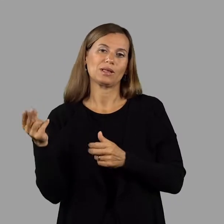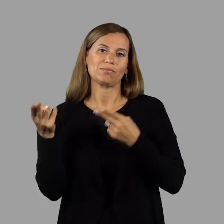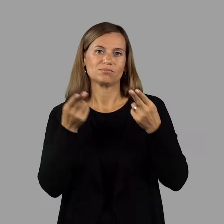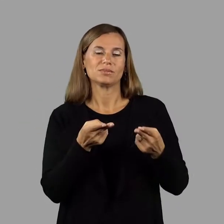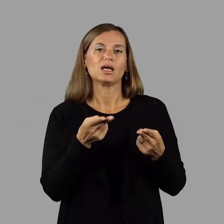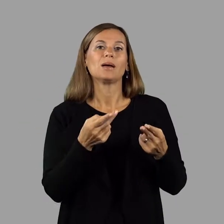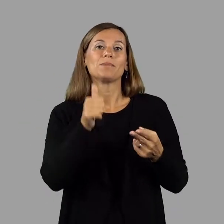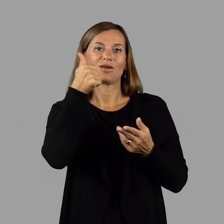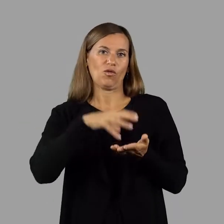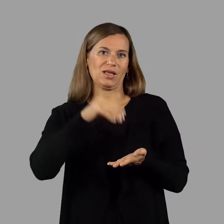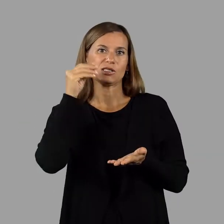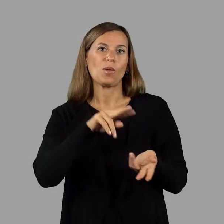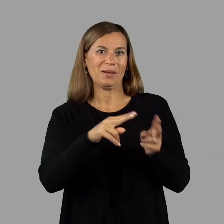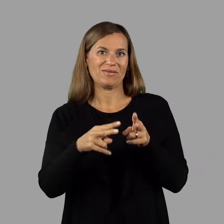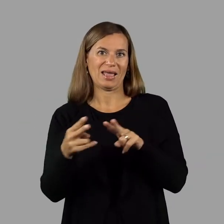prevajalnika.